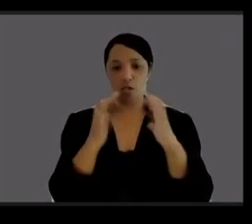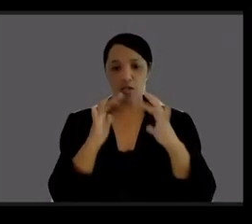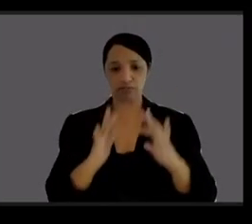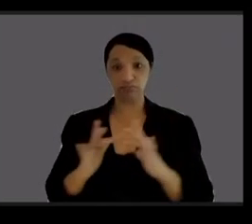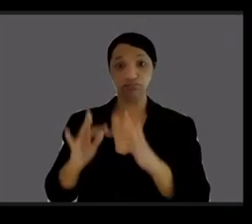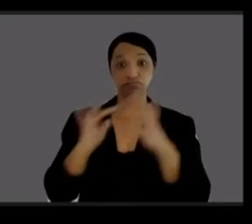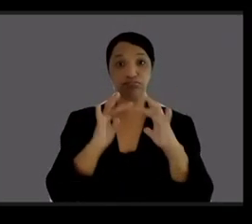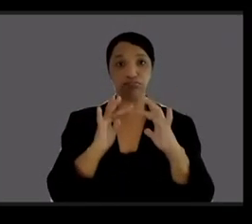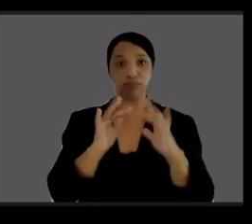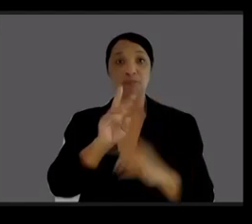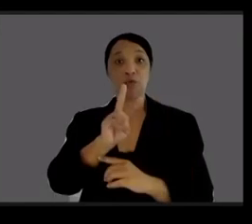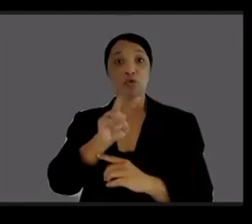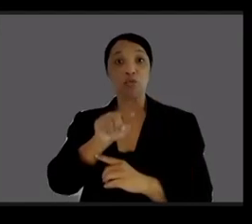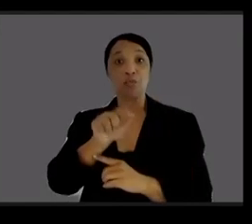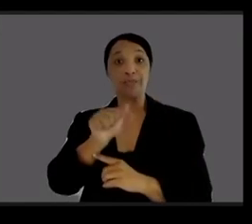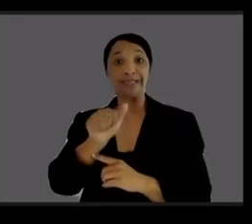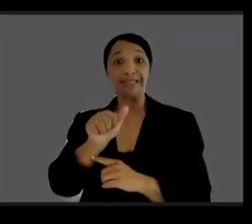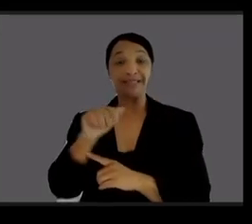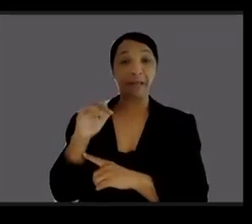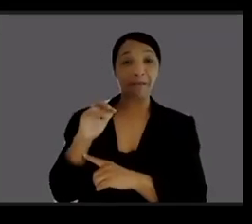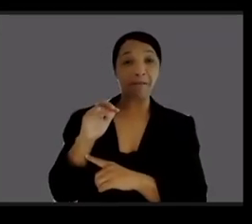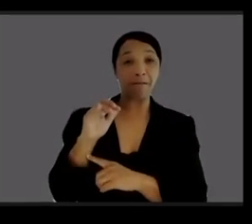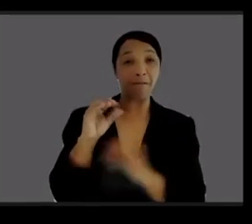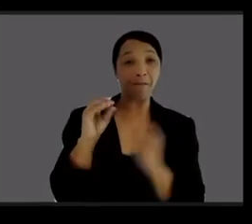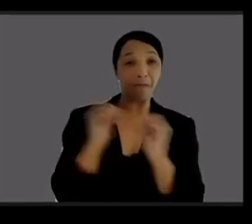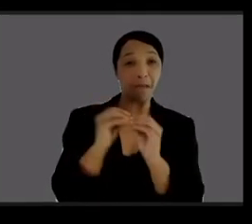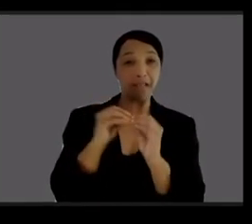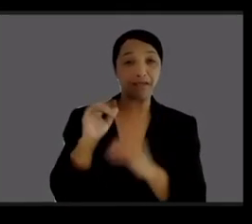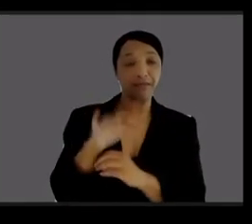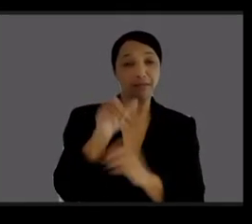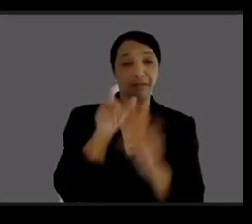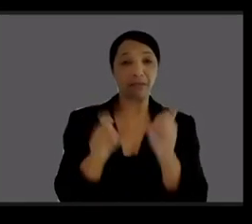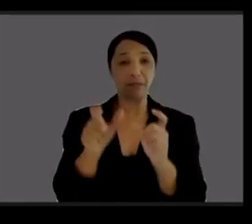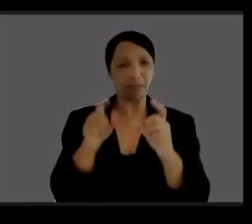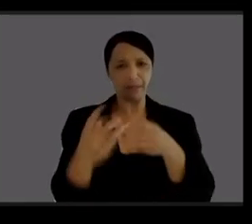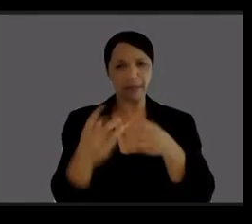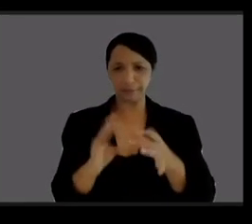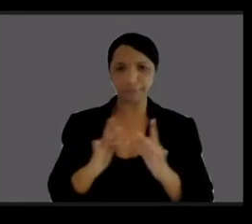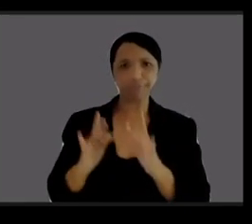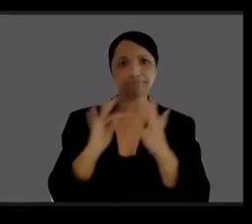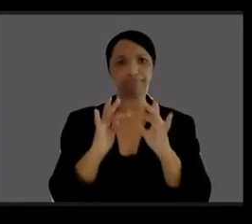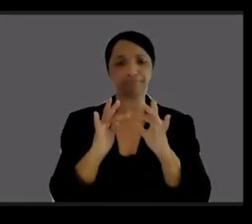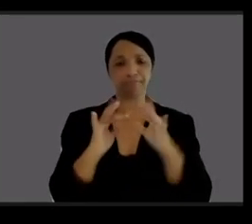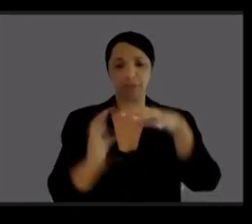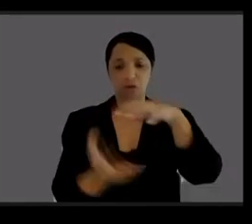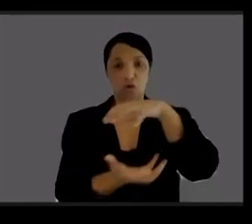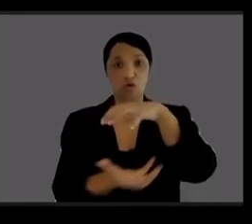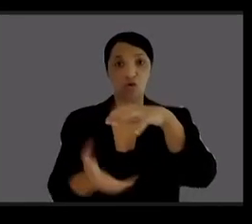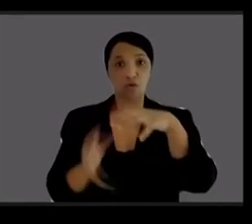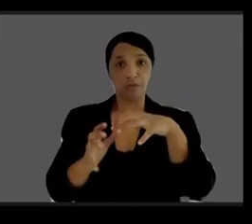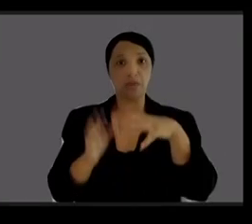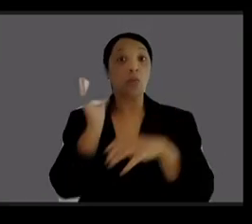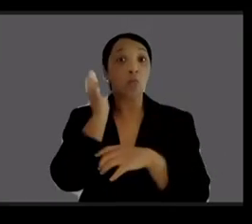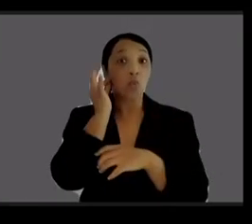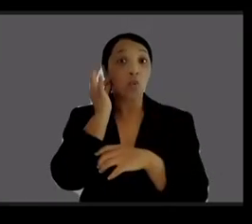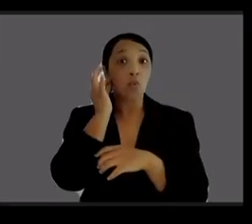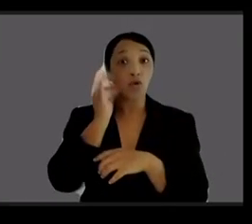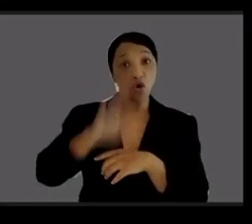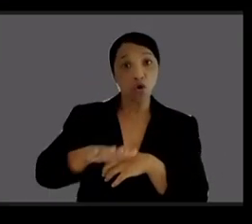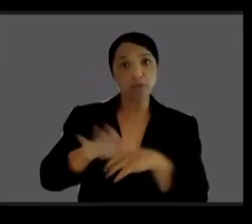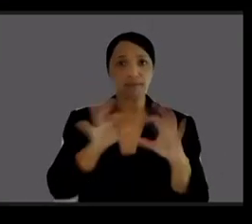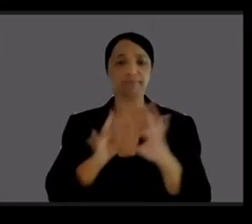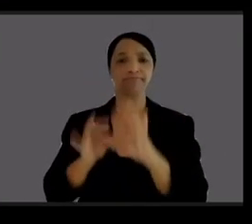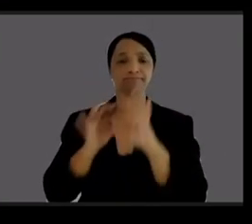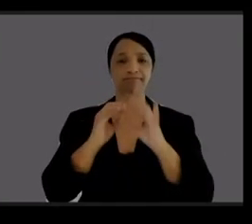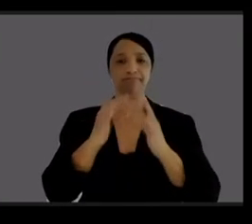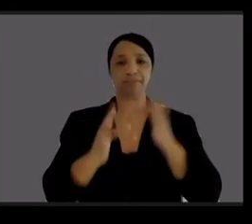剩下的26亿人上网，特别是最不发达国家的妇女和女童。第二，我们必须